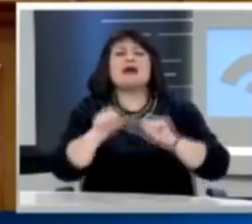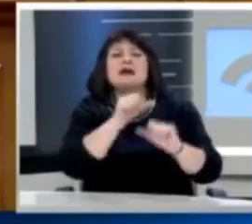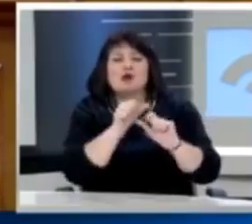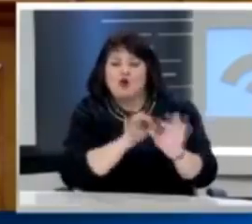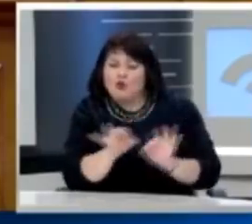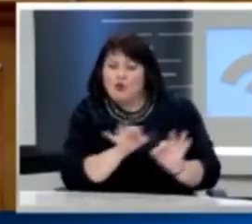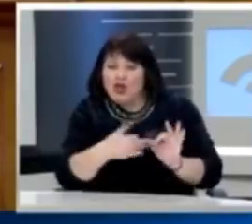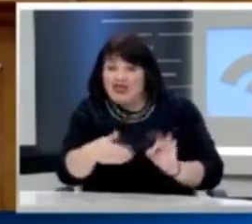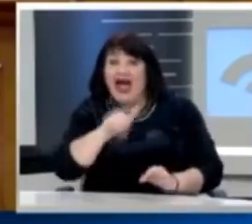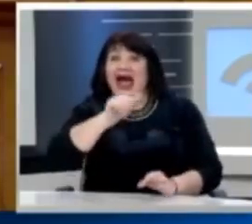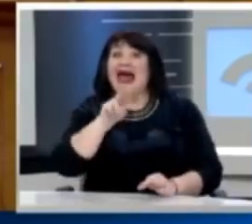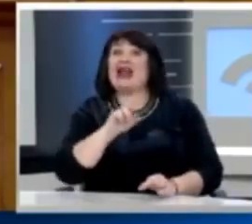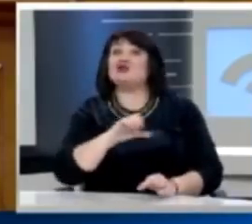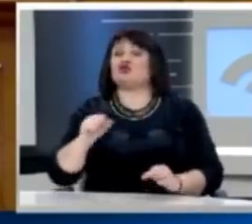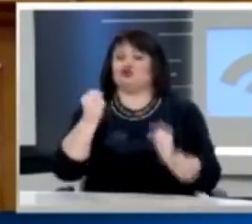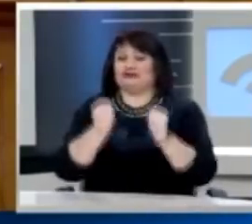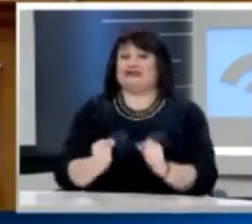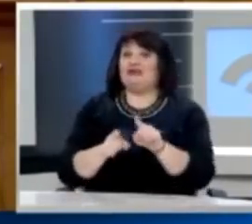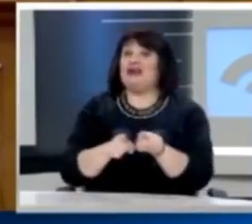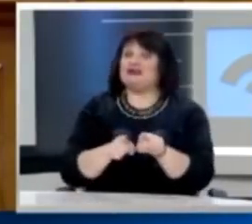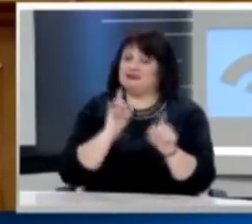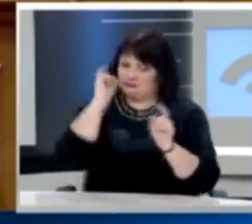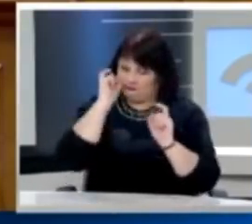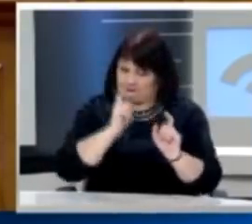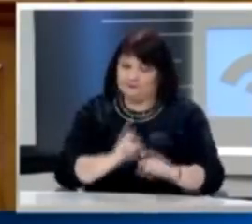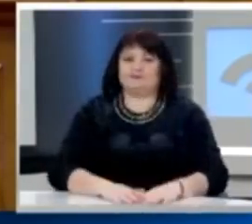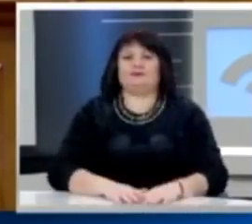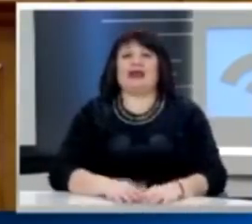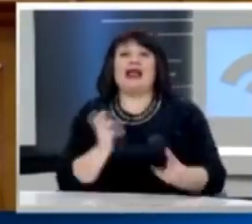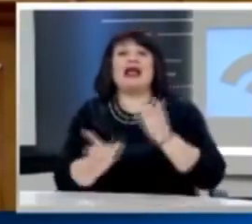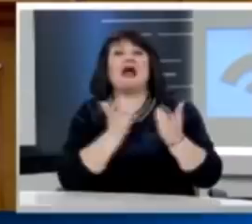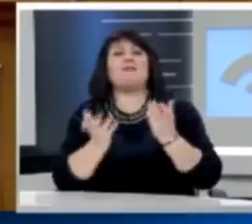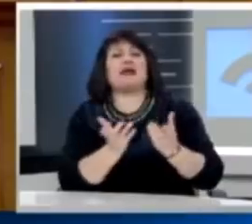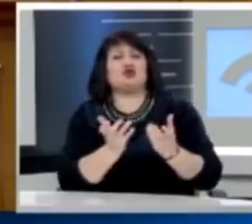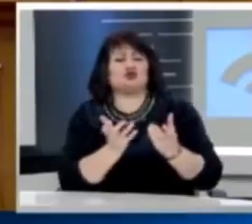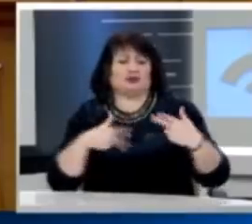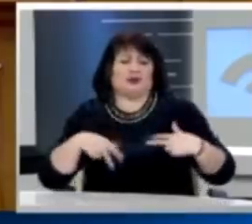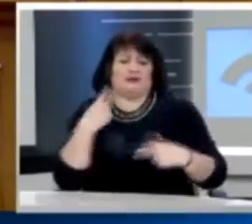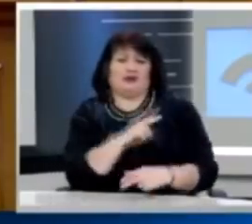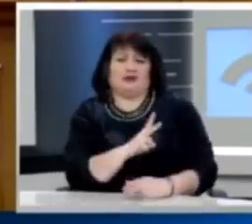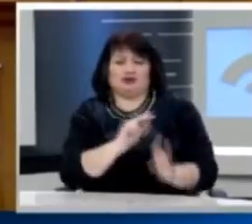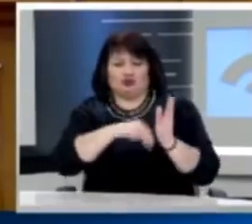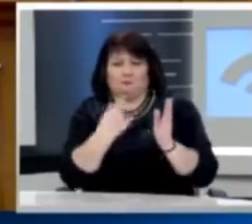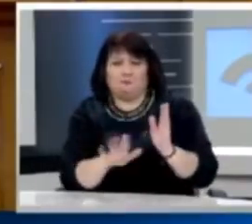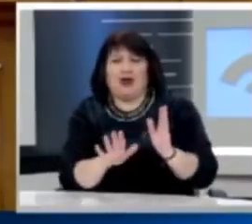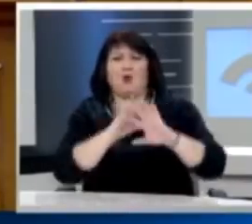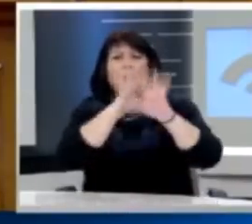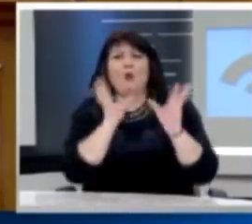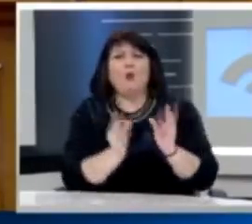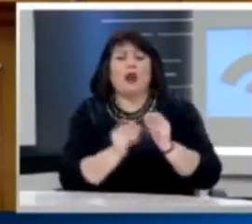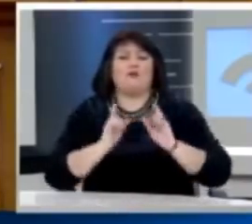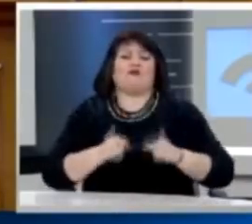Άραξο. Ο κύριος Καμένος, για λογαριασμό της δικής σας κυβέρνησης, υπέγραψε όλες